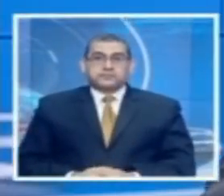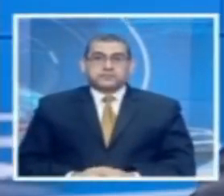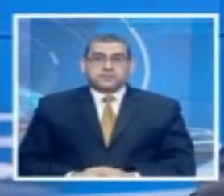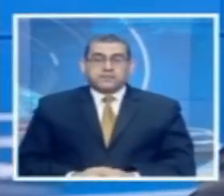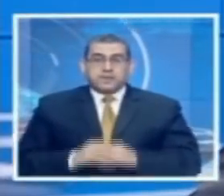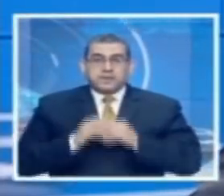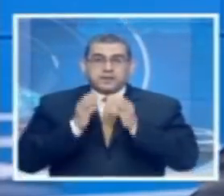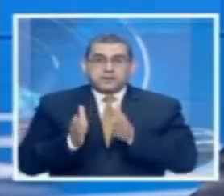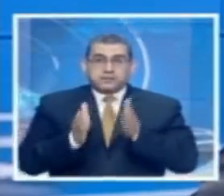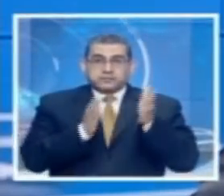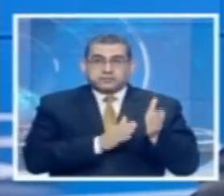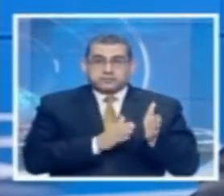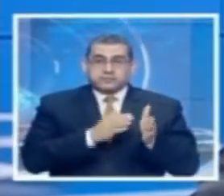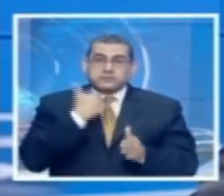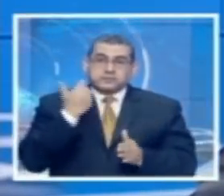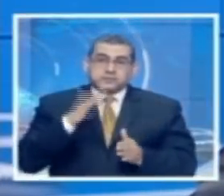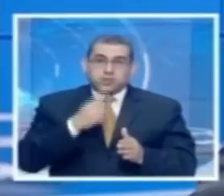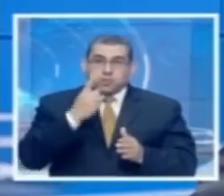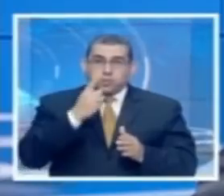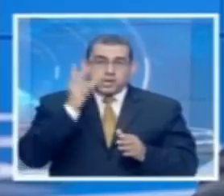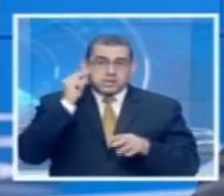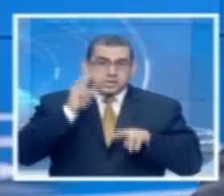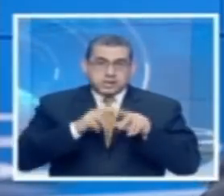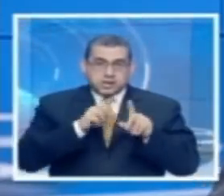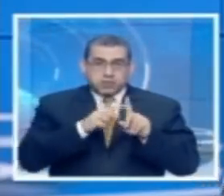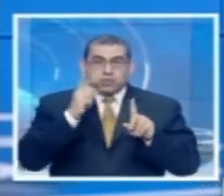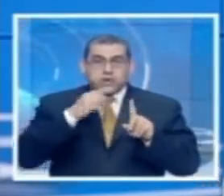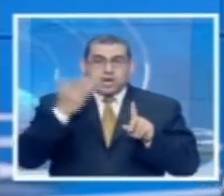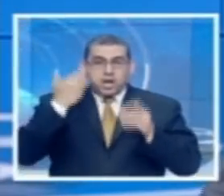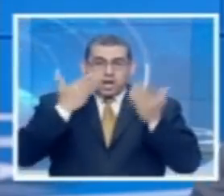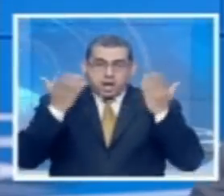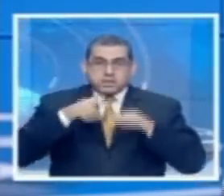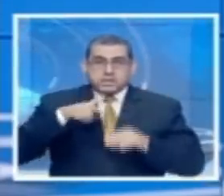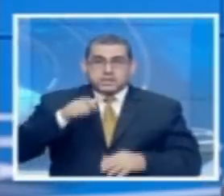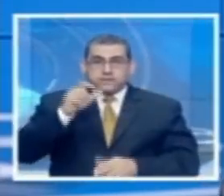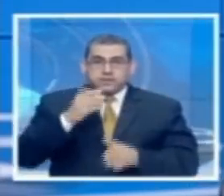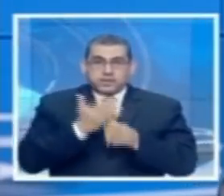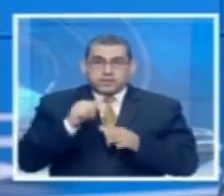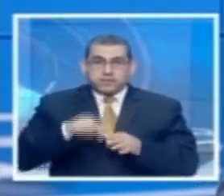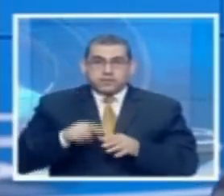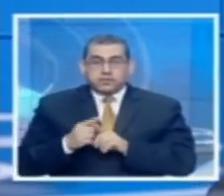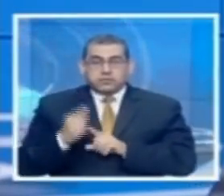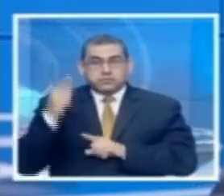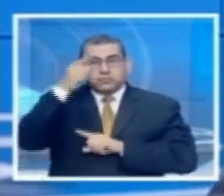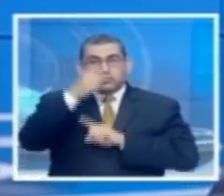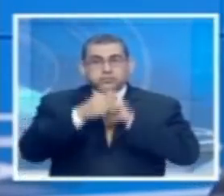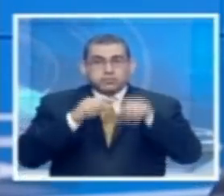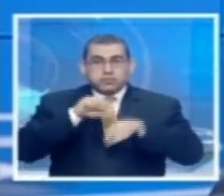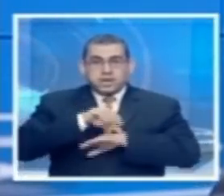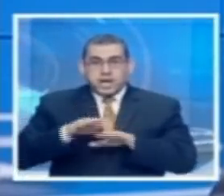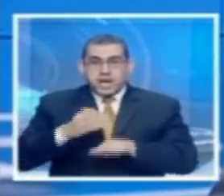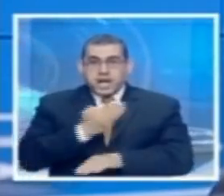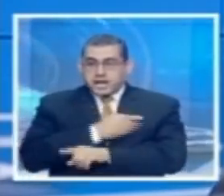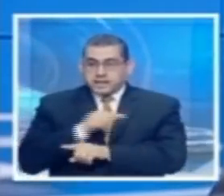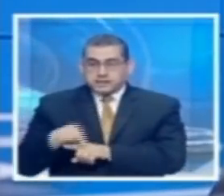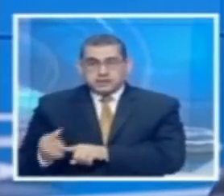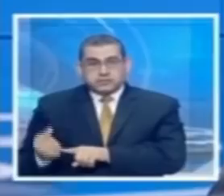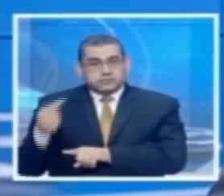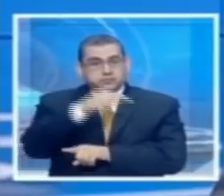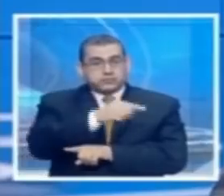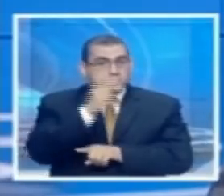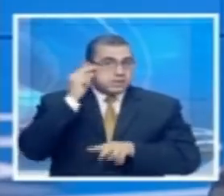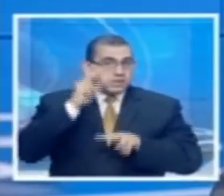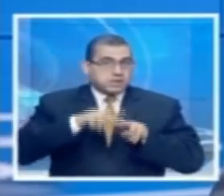على الجانب الآخر قتل إسرائيليون وأصيب أكثر من 60 آخرين جراء إطلاق صواريخ من قطاع غزة على المدن